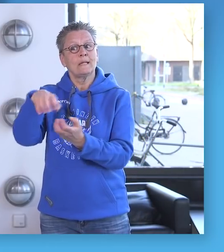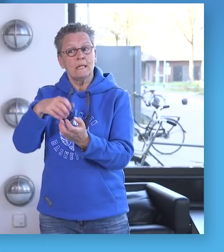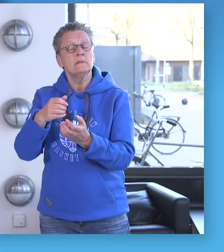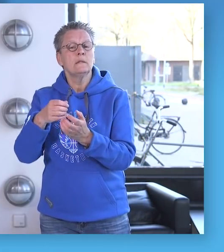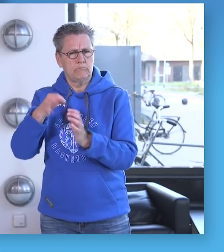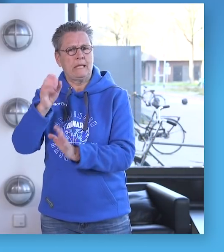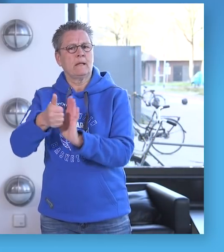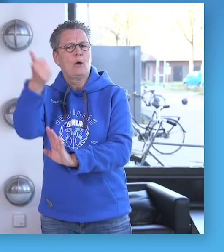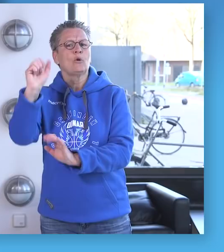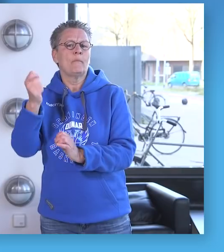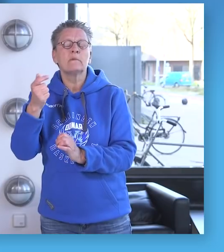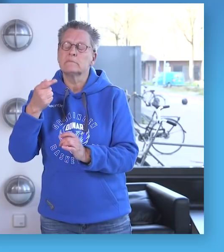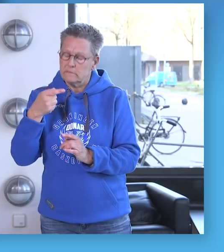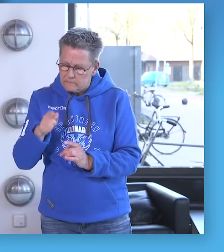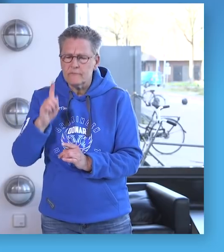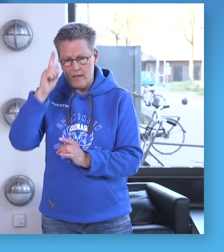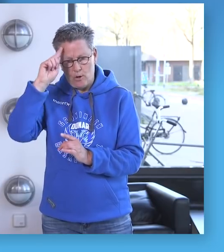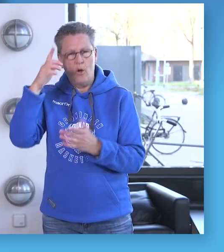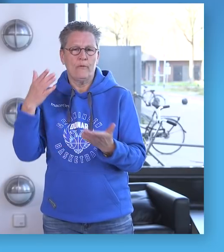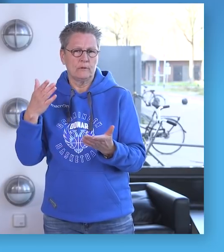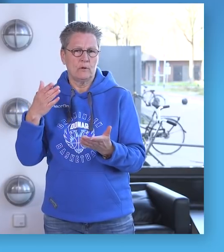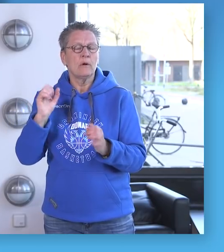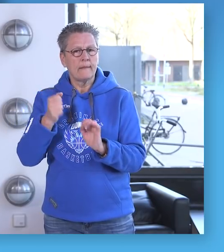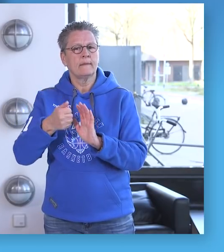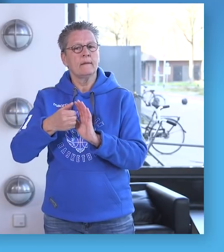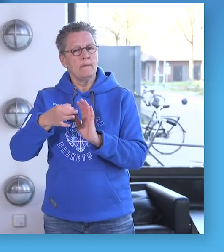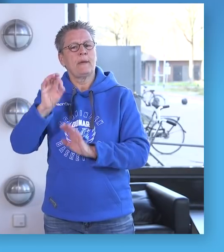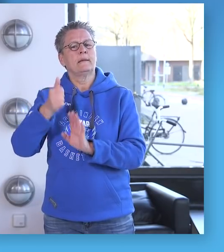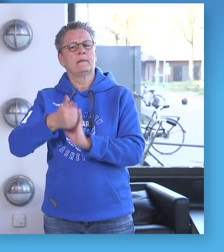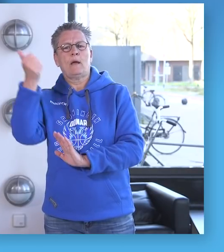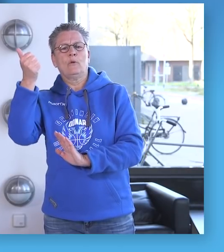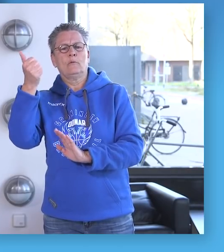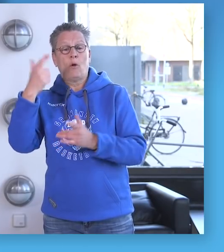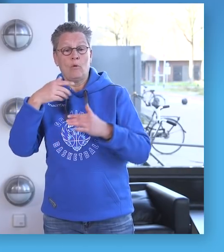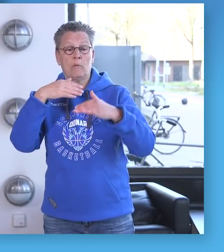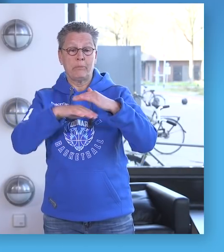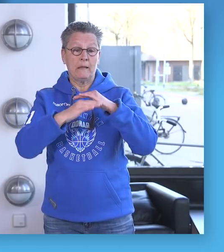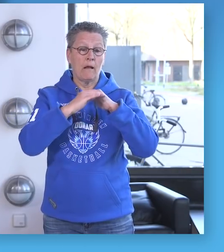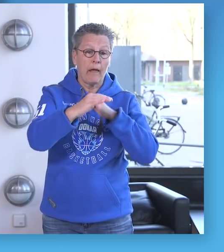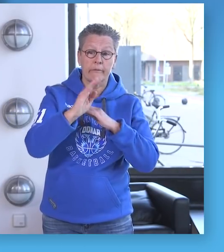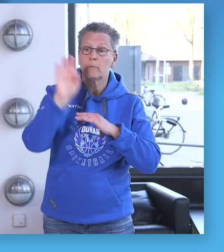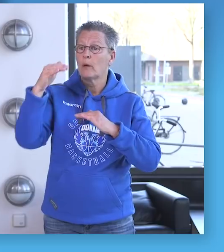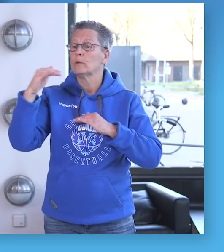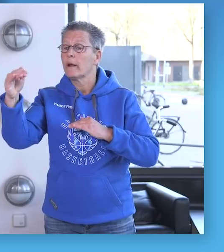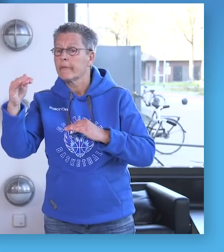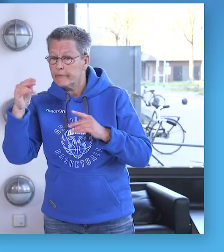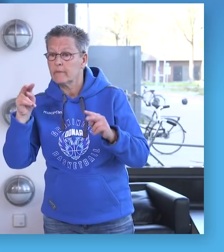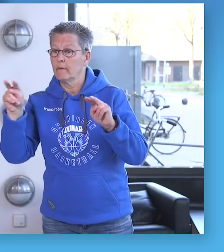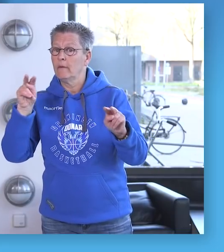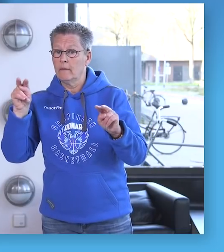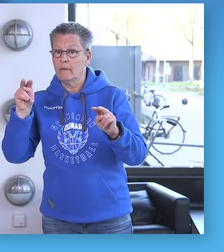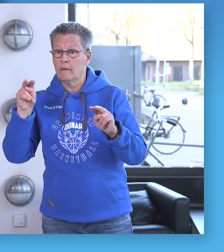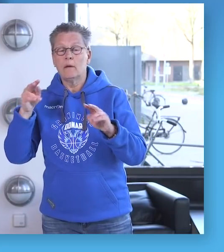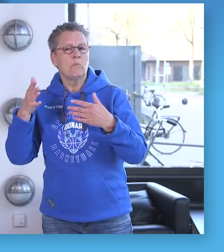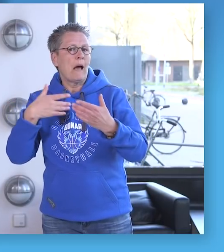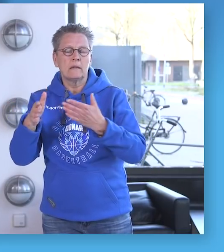Wellicht kun je daar ook beter uitkomen ten opzichte van binnenland en buitenland. Je ziet daar ook in het buitenland, of het nog voetbalsport